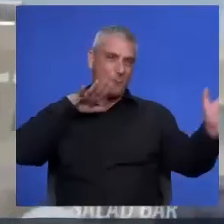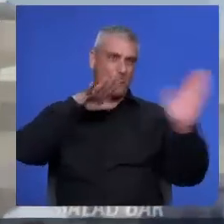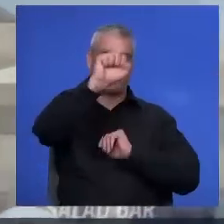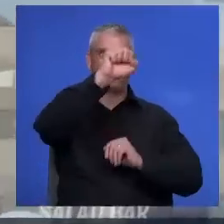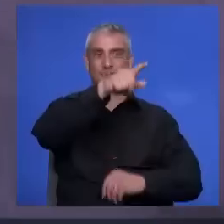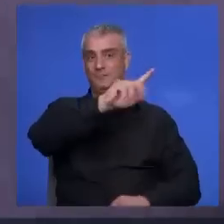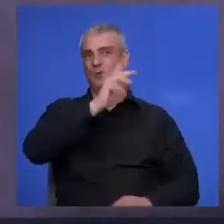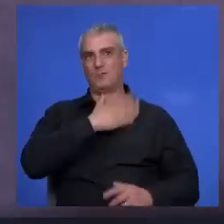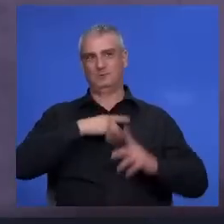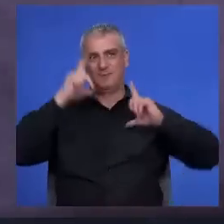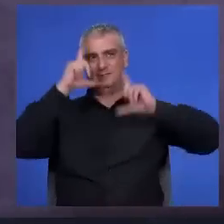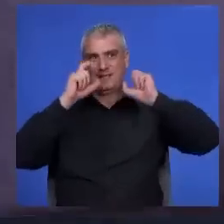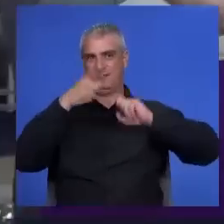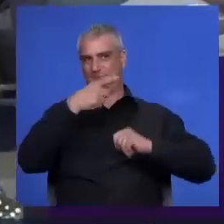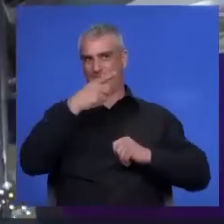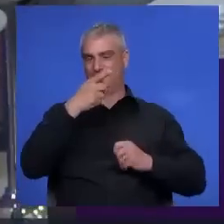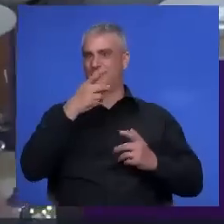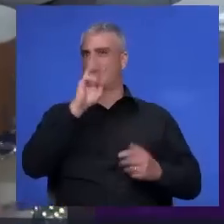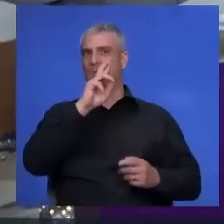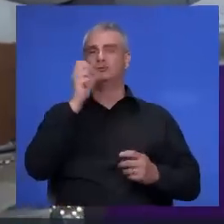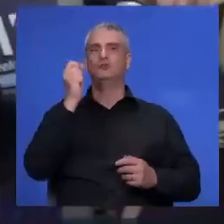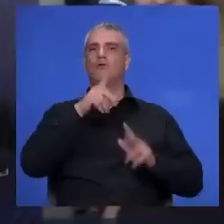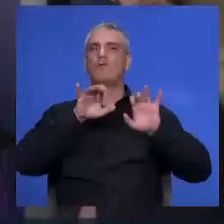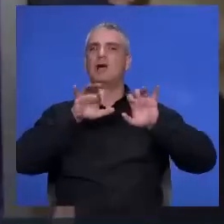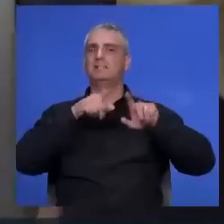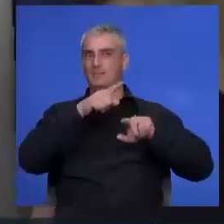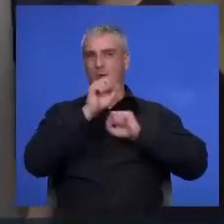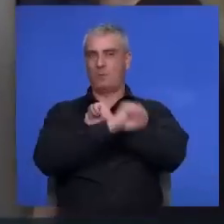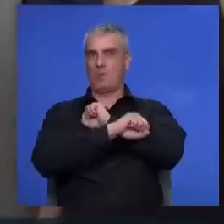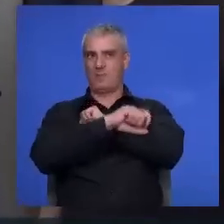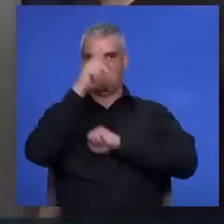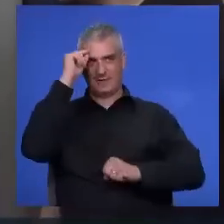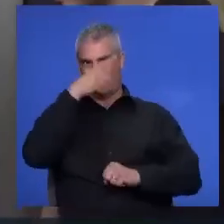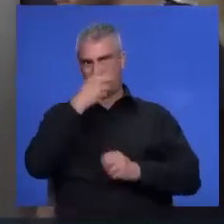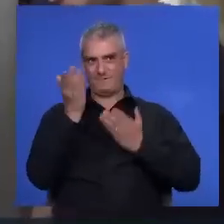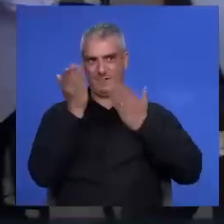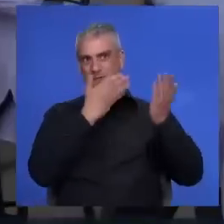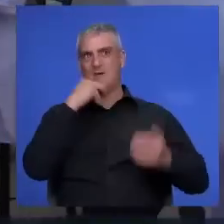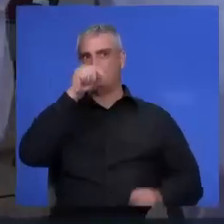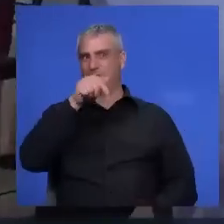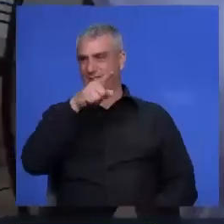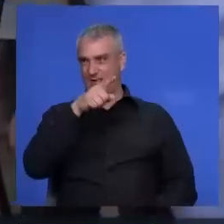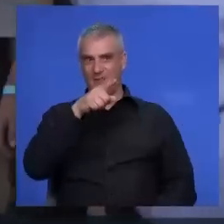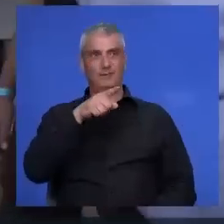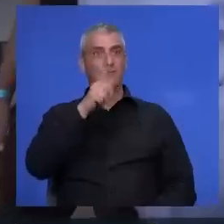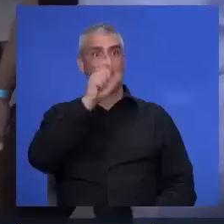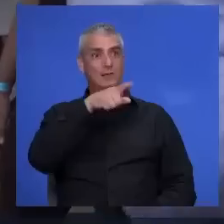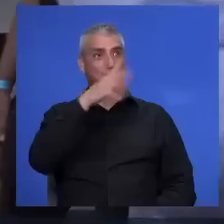נראה שכולם רצו להצטלם עם רוברטס בשבוע הסייבר באוניברסיטת תל אביב שמארח אותו בישראל. This guy